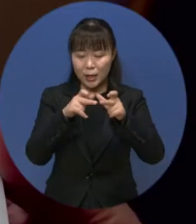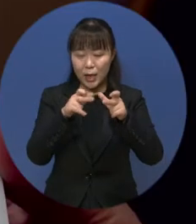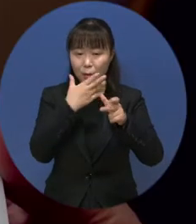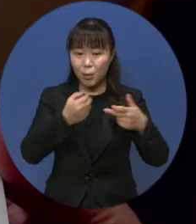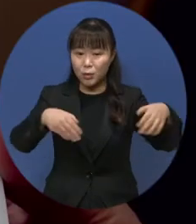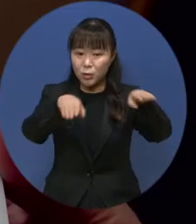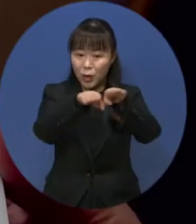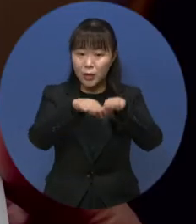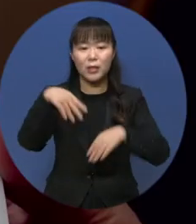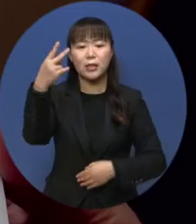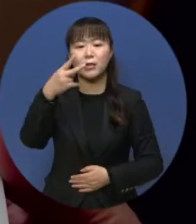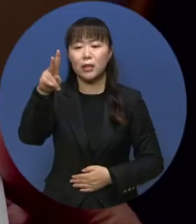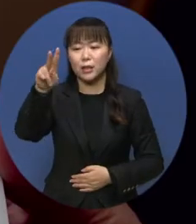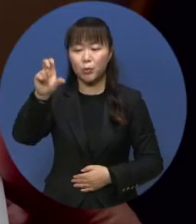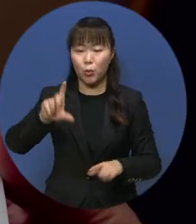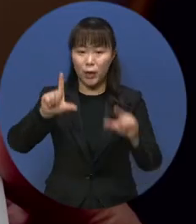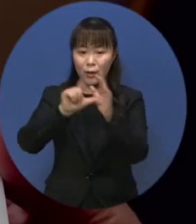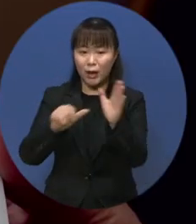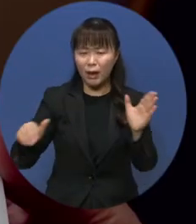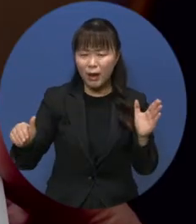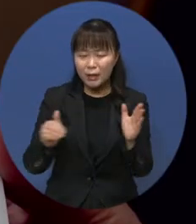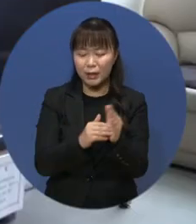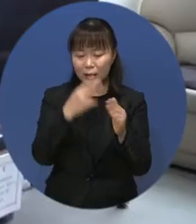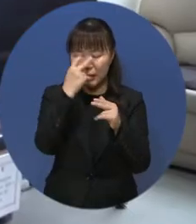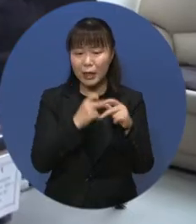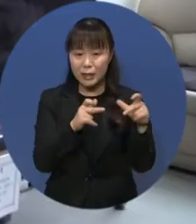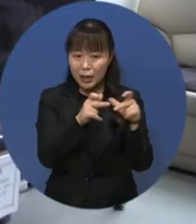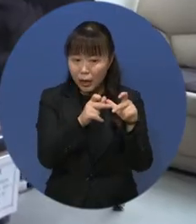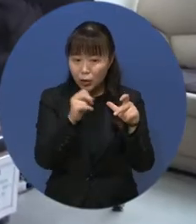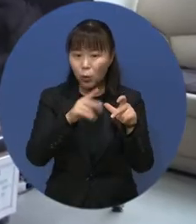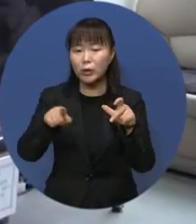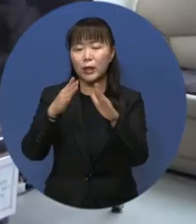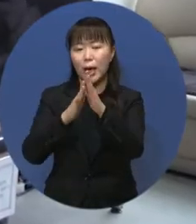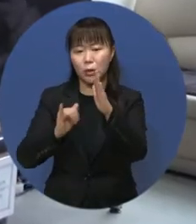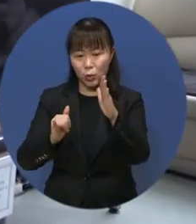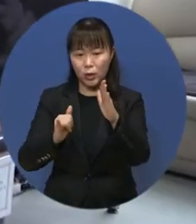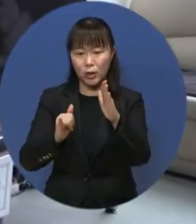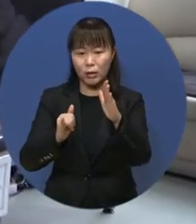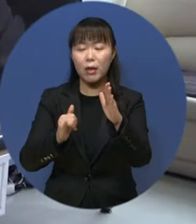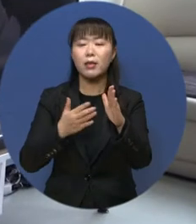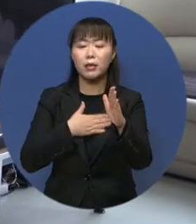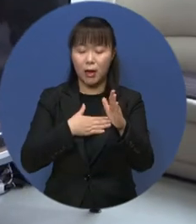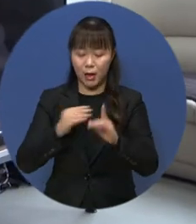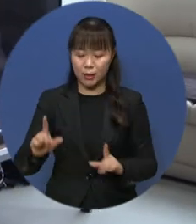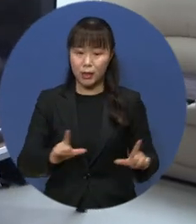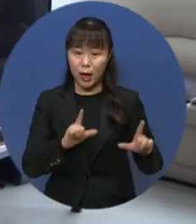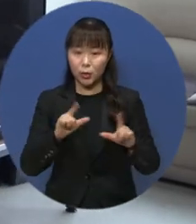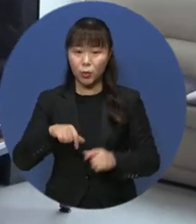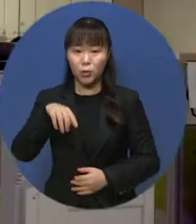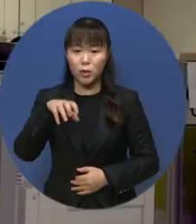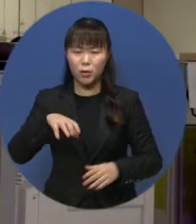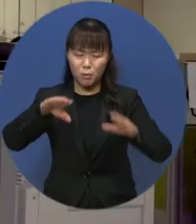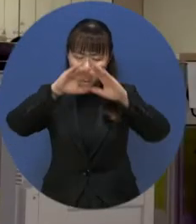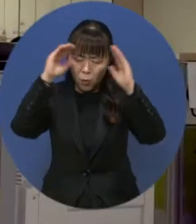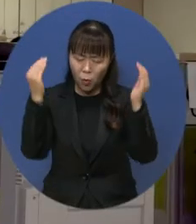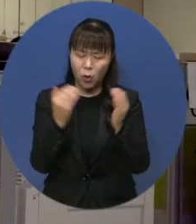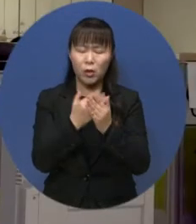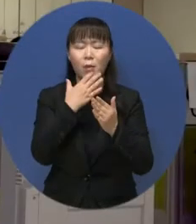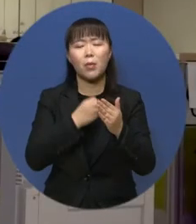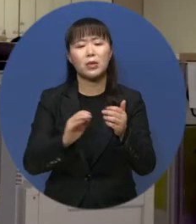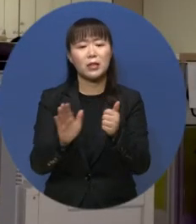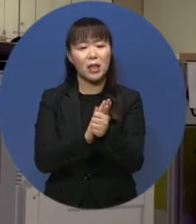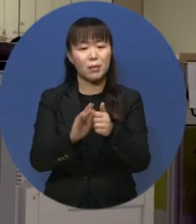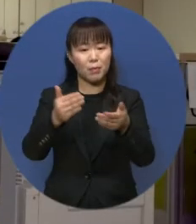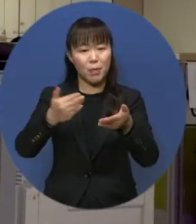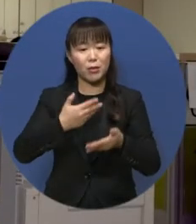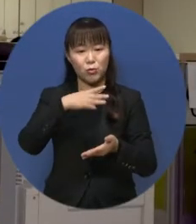복지관은 2025년까지 시각장애인과 그 가족이 자신의 거주지에서 모든 복지 서비스를 받을